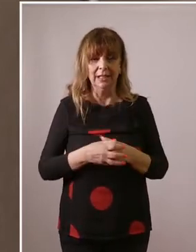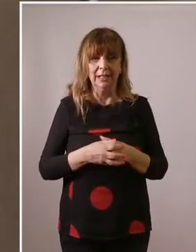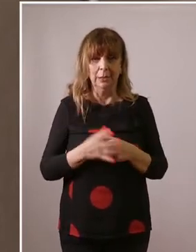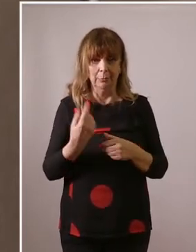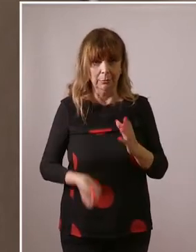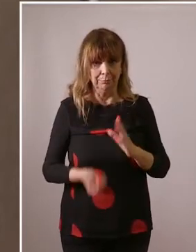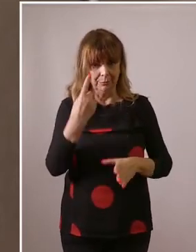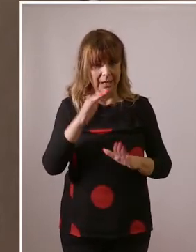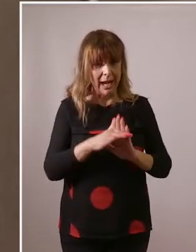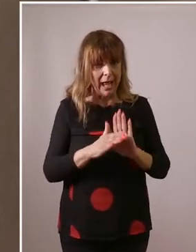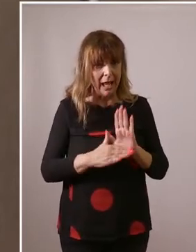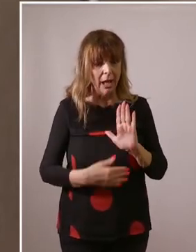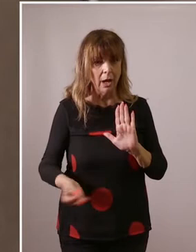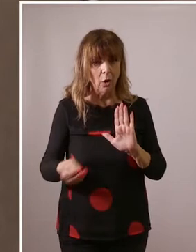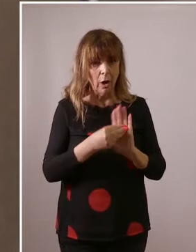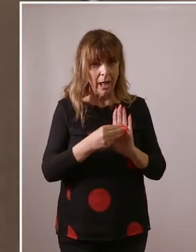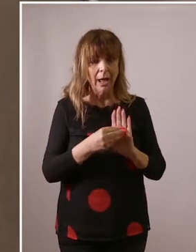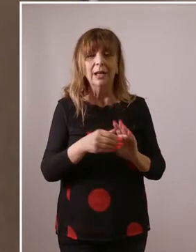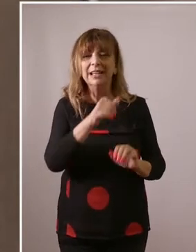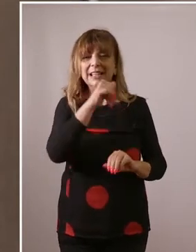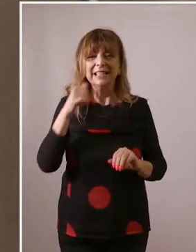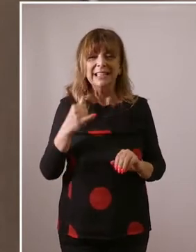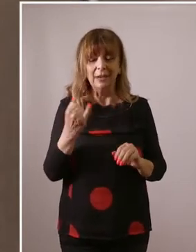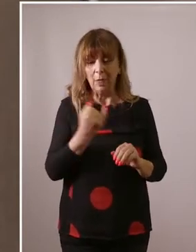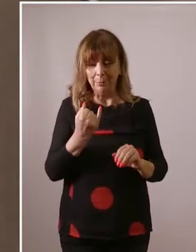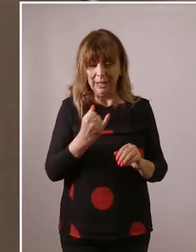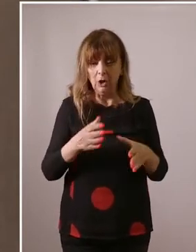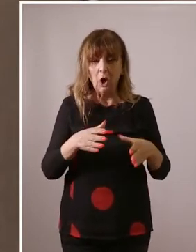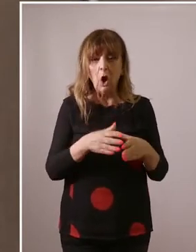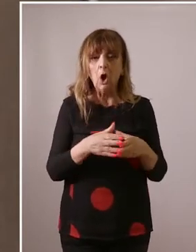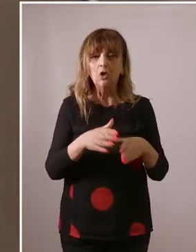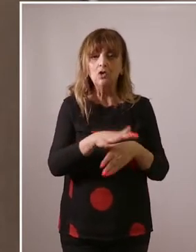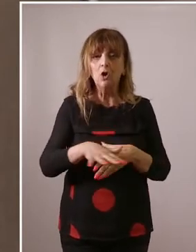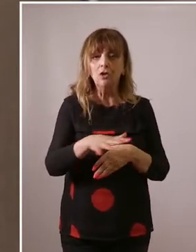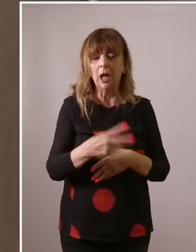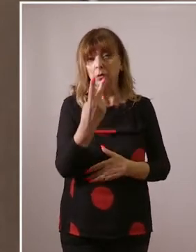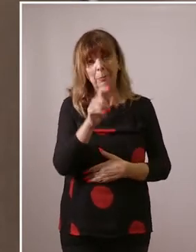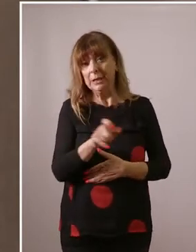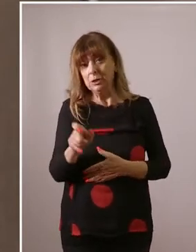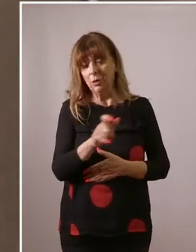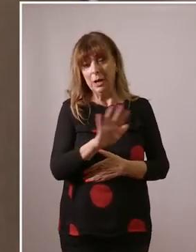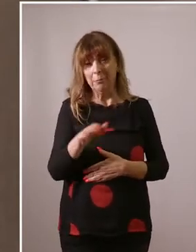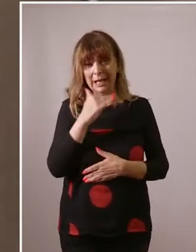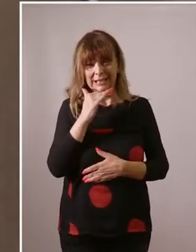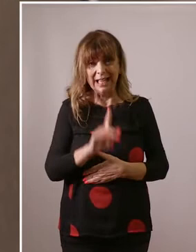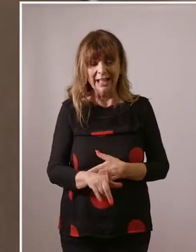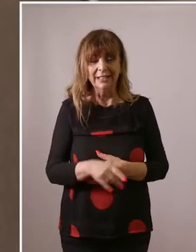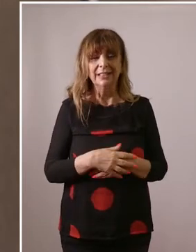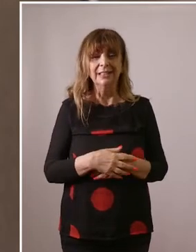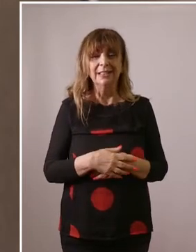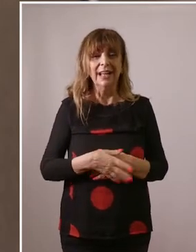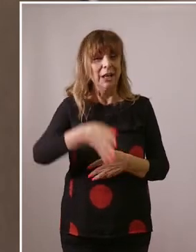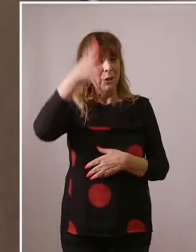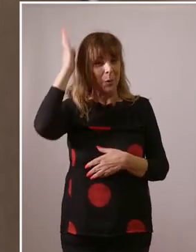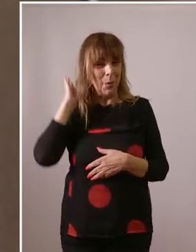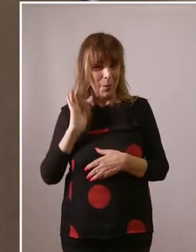di una regola e pare che ci sia almeno una microsocietà che ci siano almeno due persone è quello che i romani